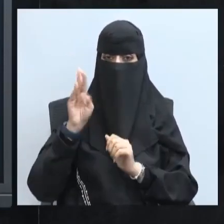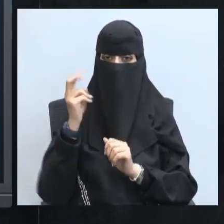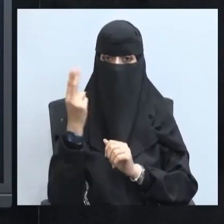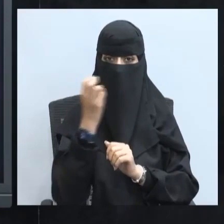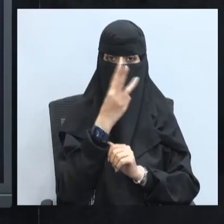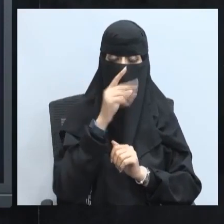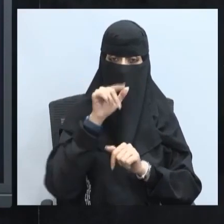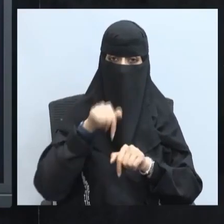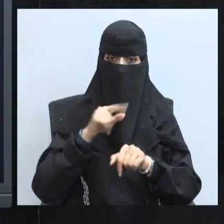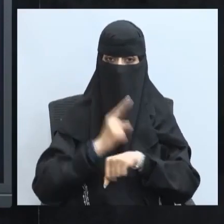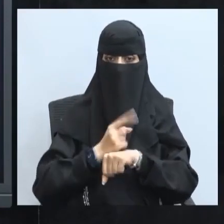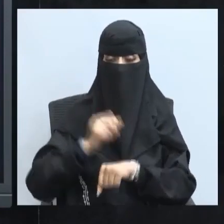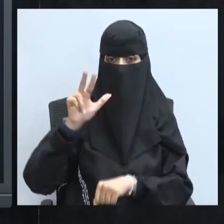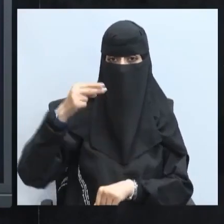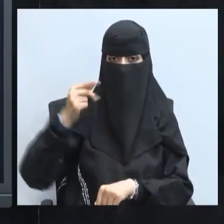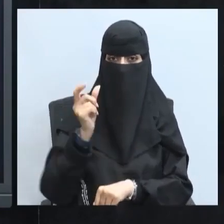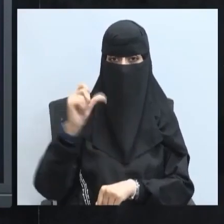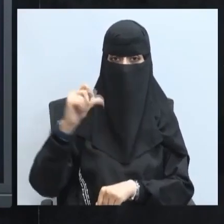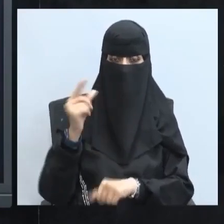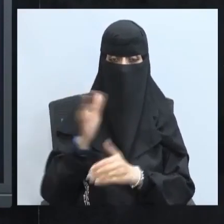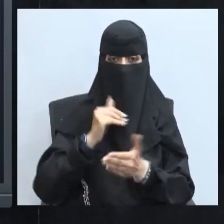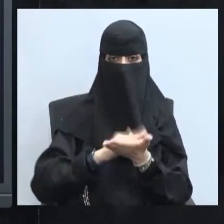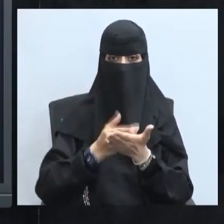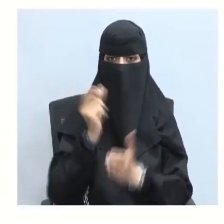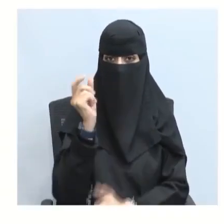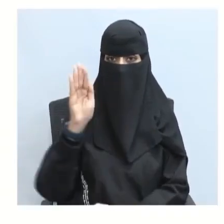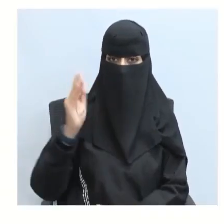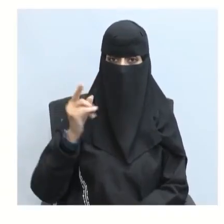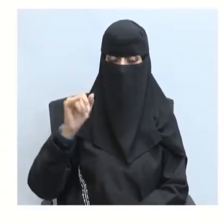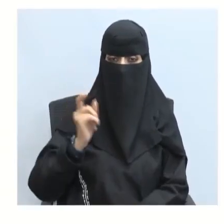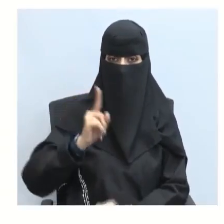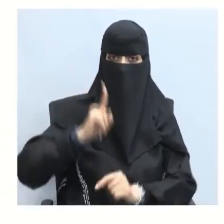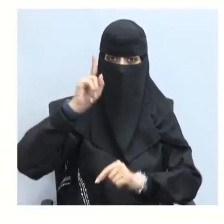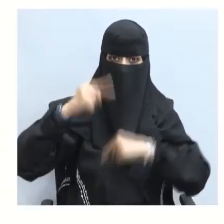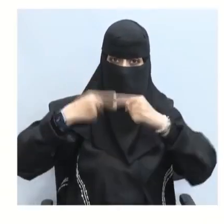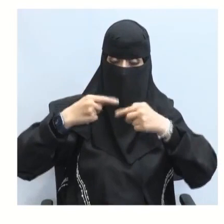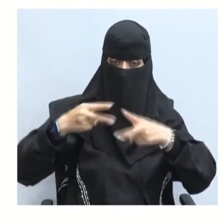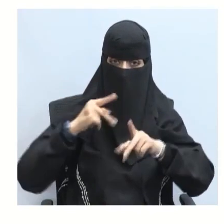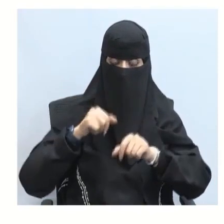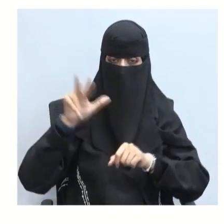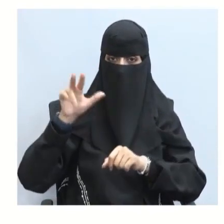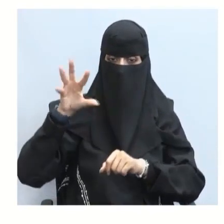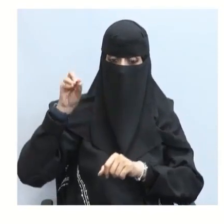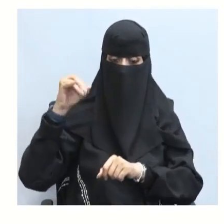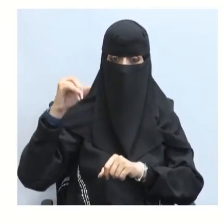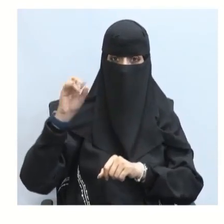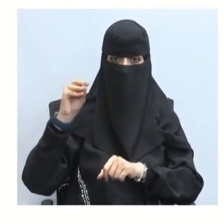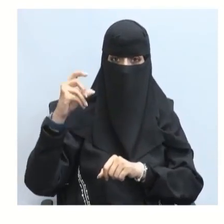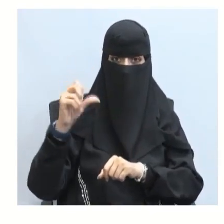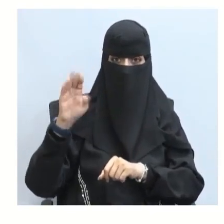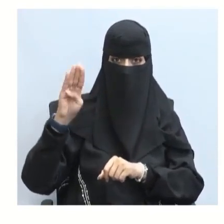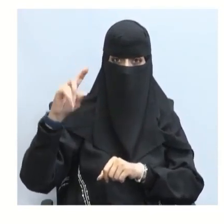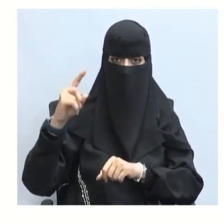معلمتكم العنود العتيبي ومعنا استاذه لغه الاشاره نسرين النصار باذن الله اليوم سنبدا الهيدروكربونات المركبات